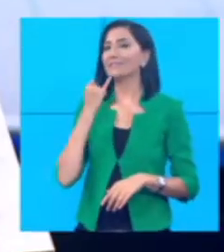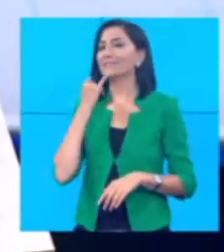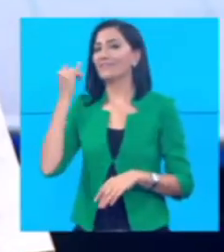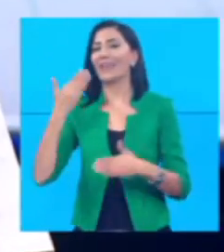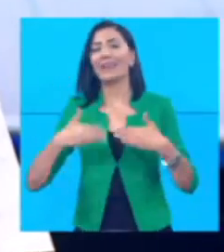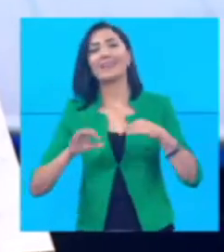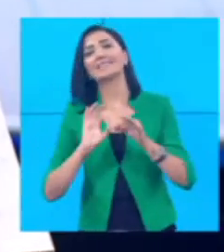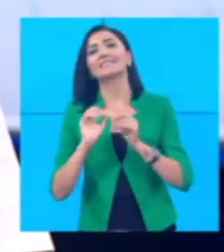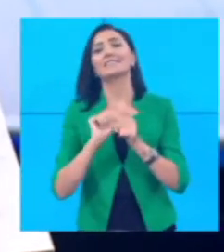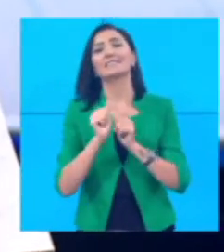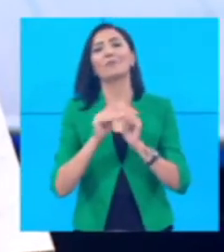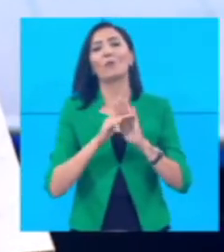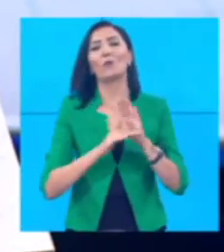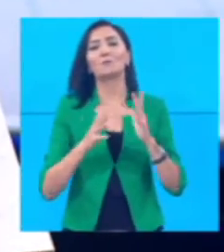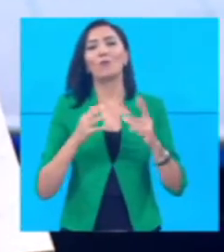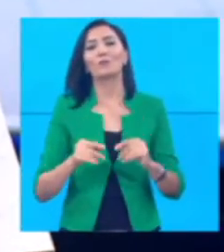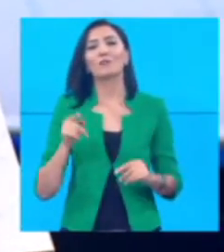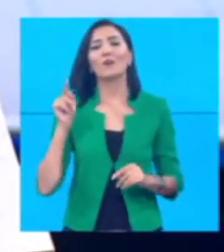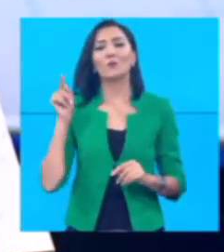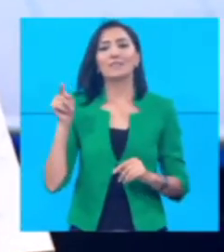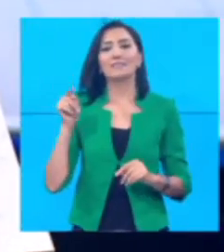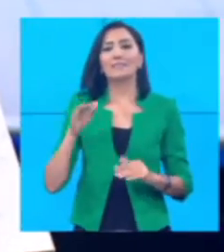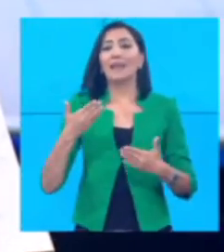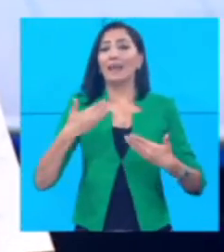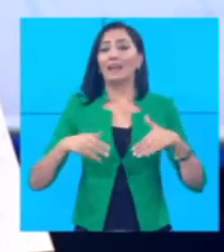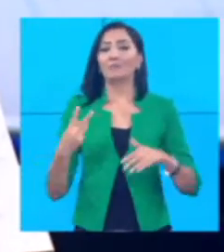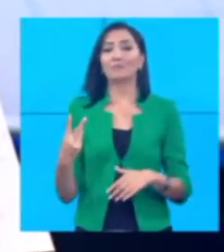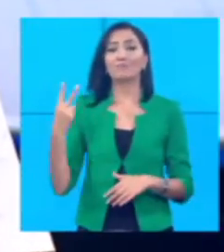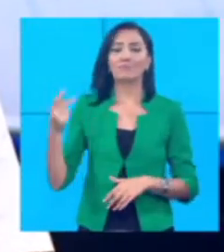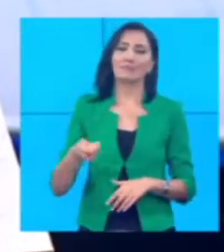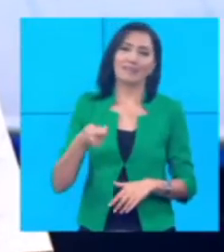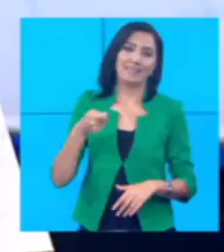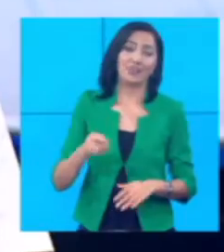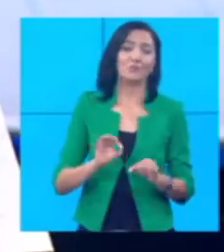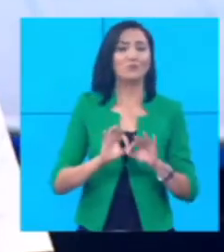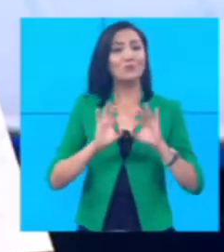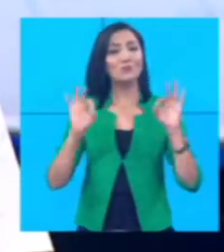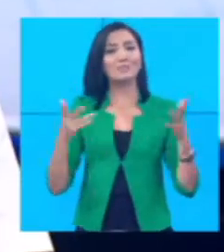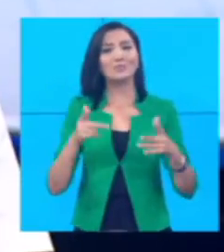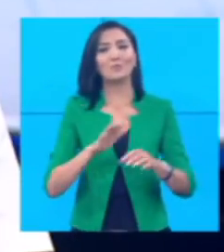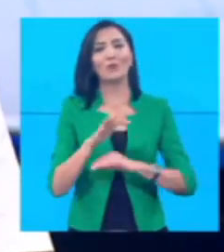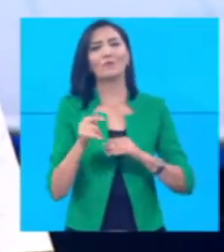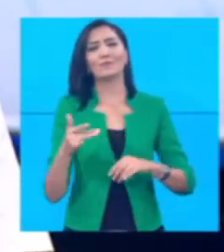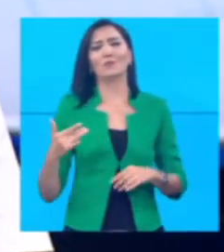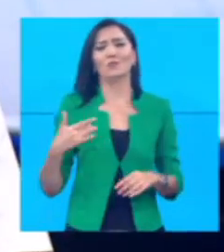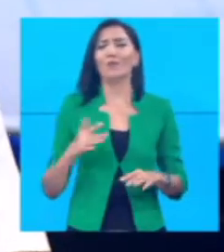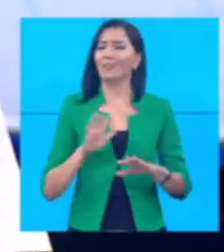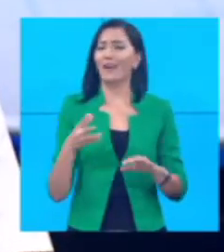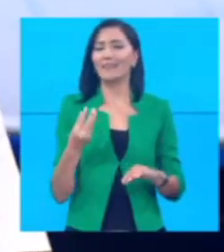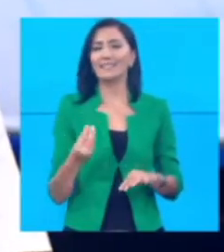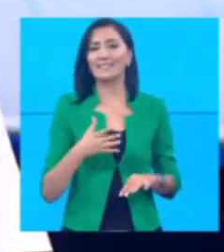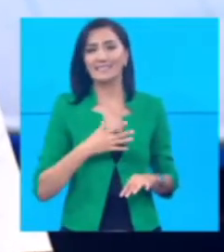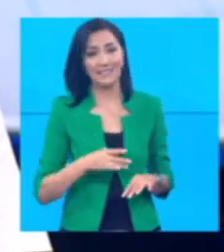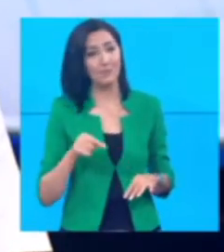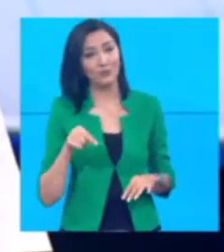ettik engelsiz spor evet, programı olarak. Yani orası engelliler için hakikaten müthiş bir olay. Ha tabii gönül daha